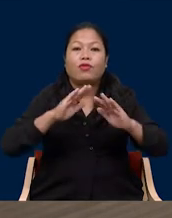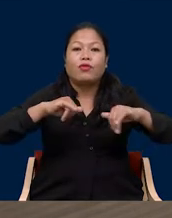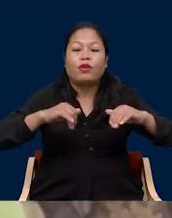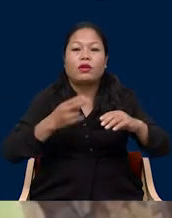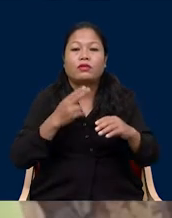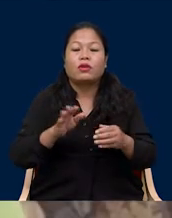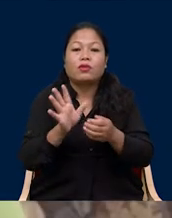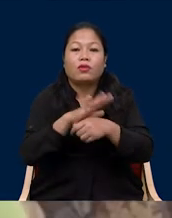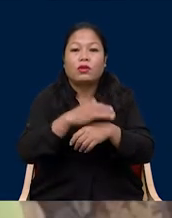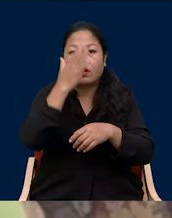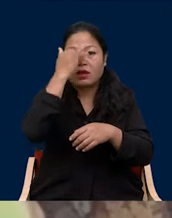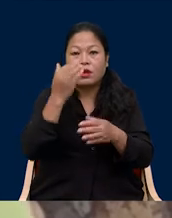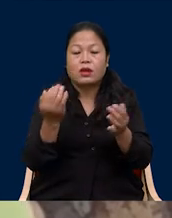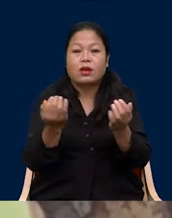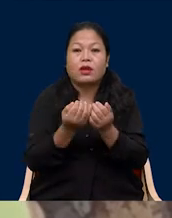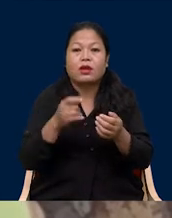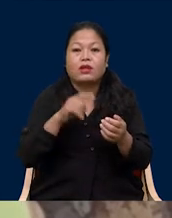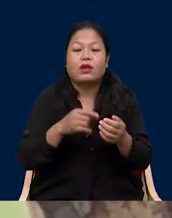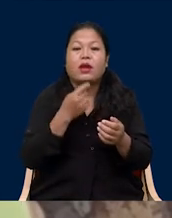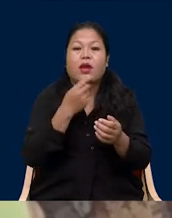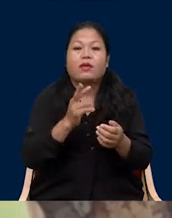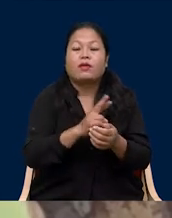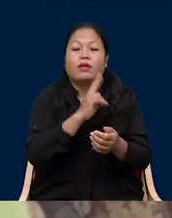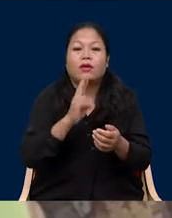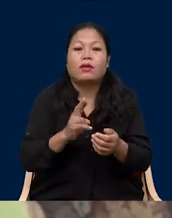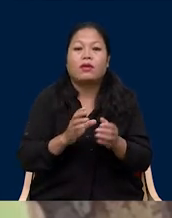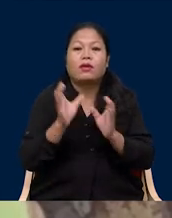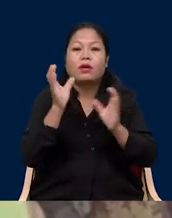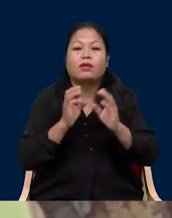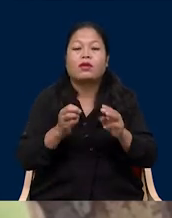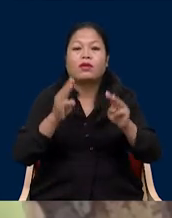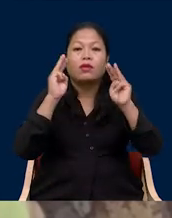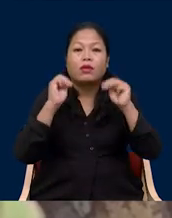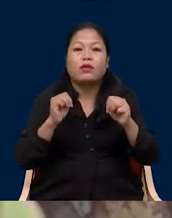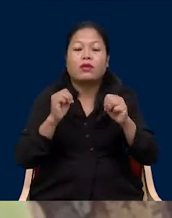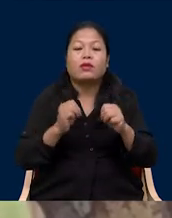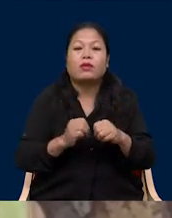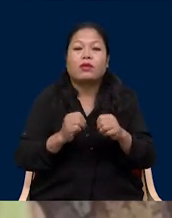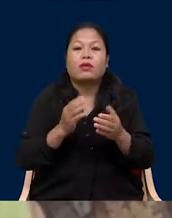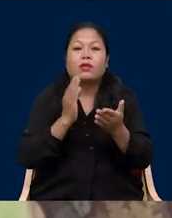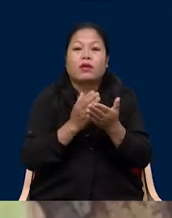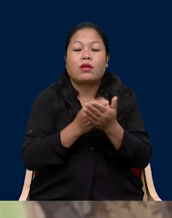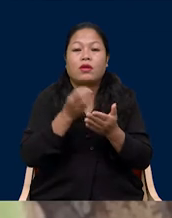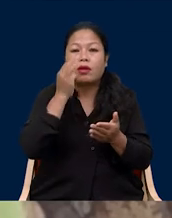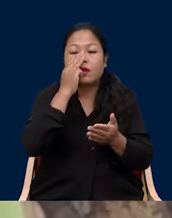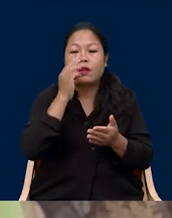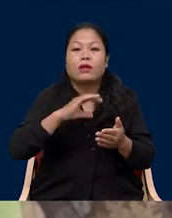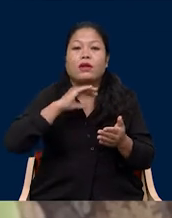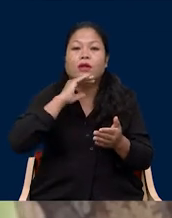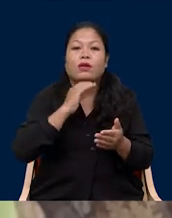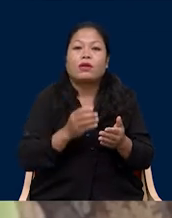छ किनभने COVID-19 को कारणले गर्दाखेरि, त्यही भएर यति महत्त्वपूर्ण कोपमा चाहिँ